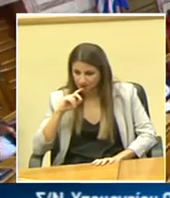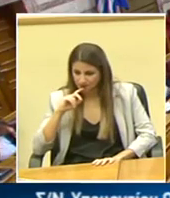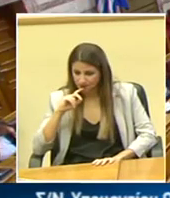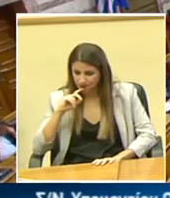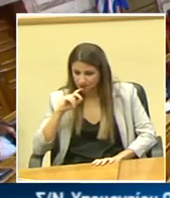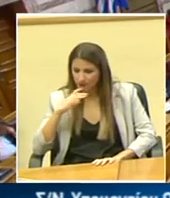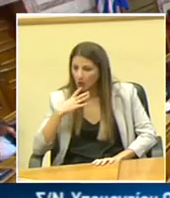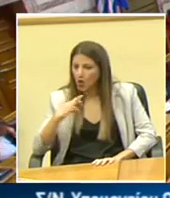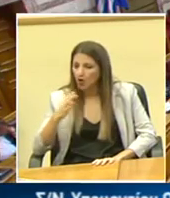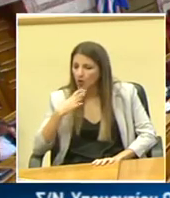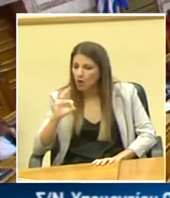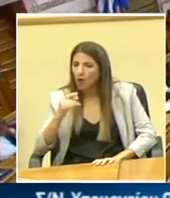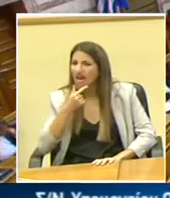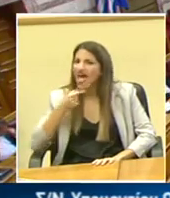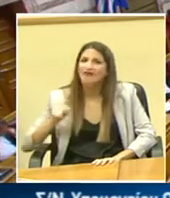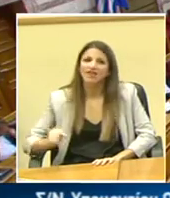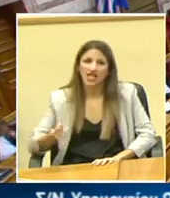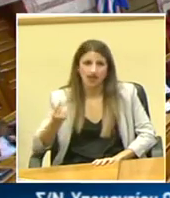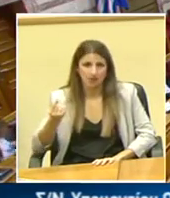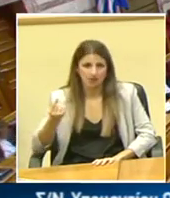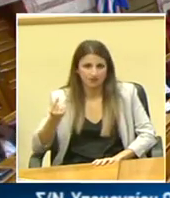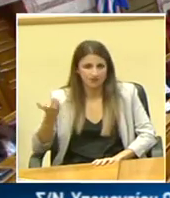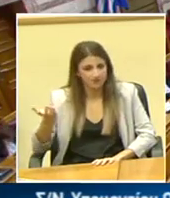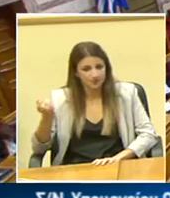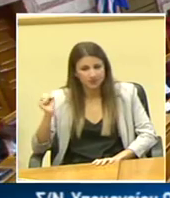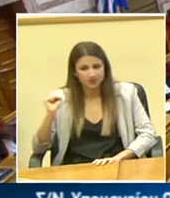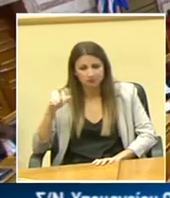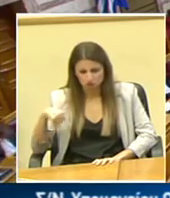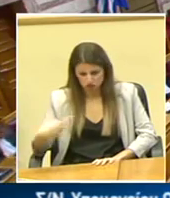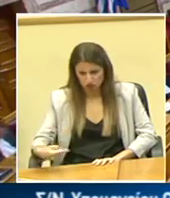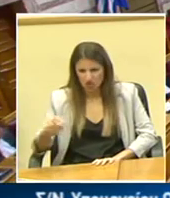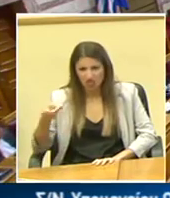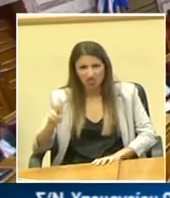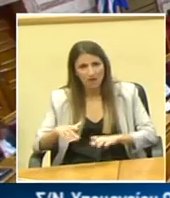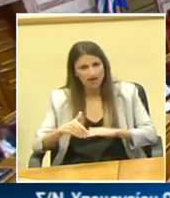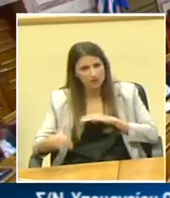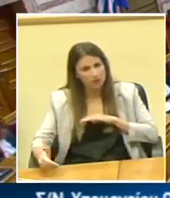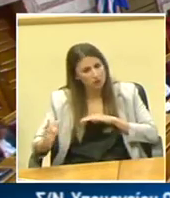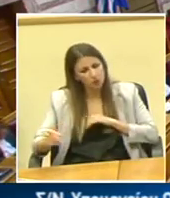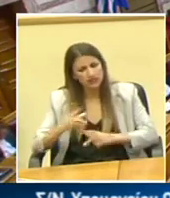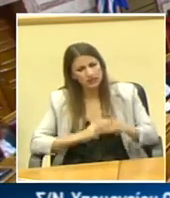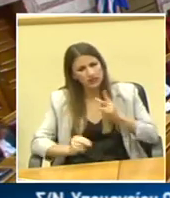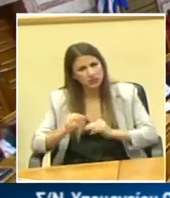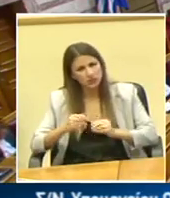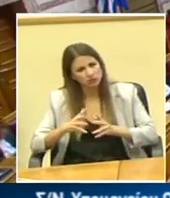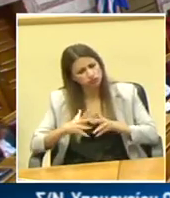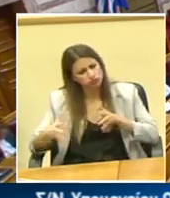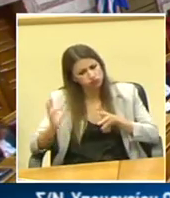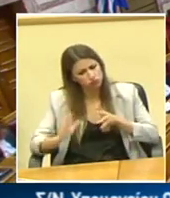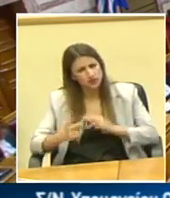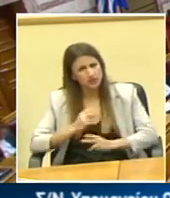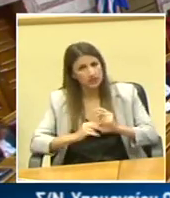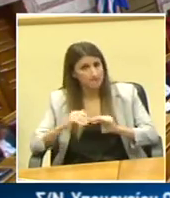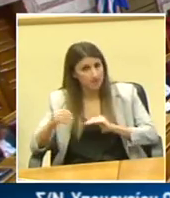Άλλωστε, θα έχουμε την ευκαιρία τις επόμενες 2 μέρες να μιλήσουμε πολύ επί της ουσίας.